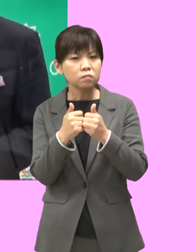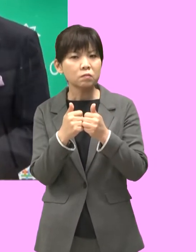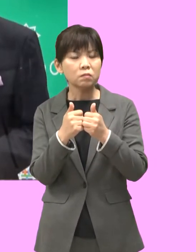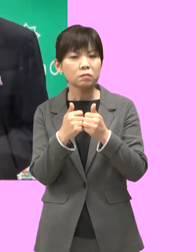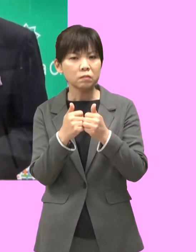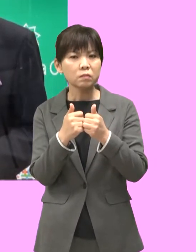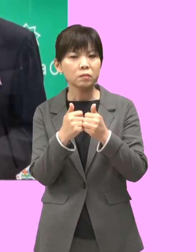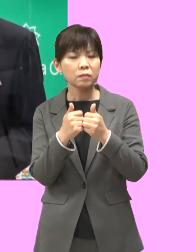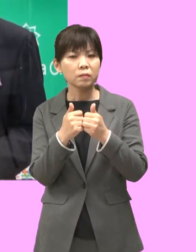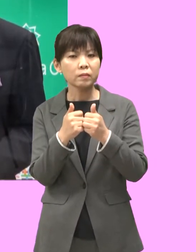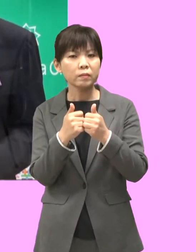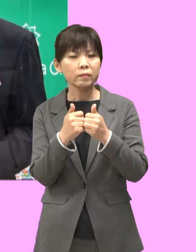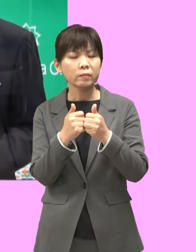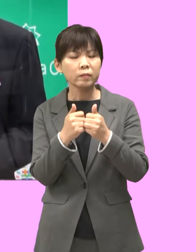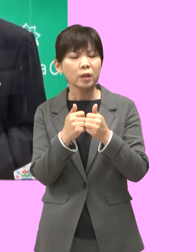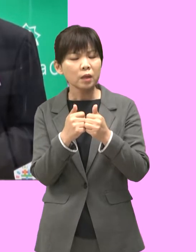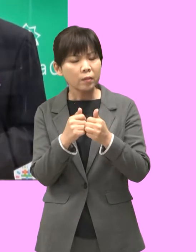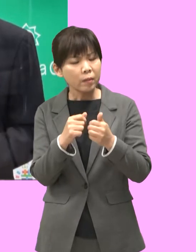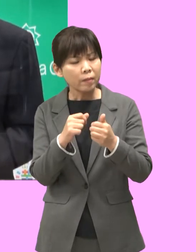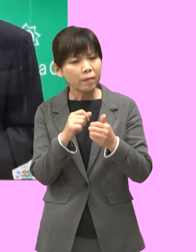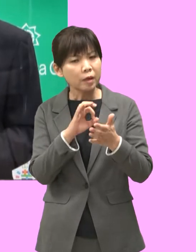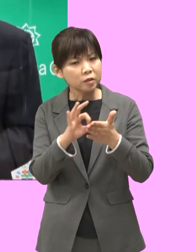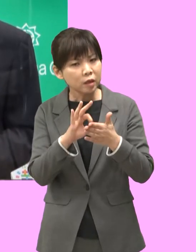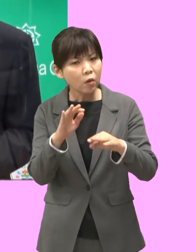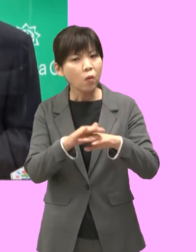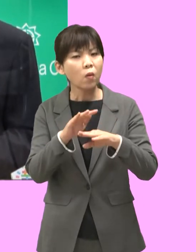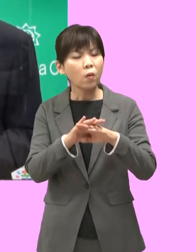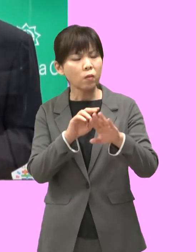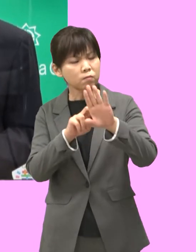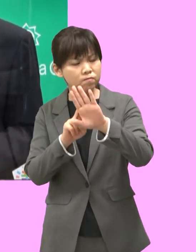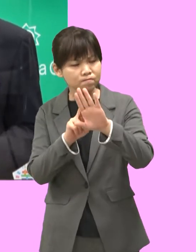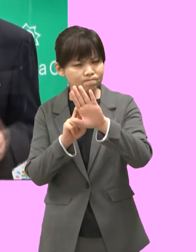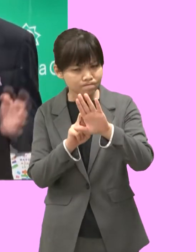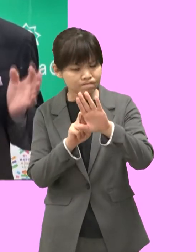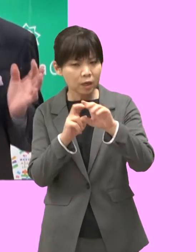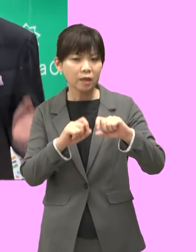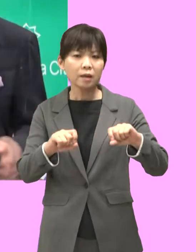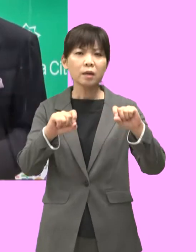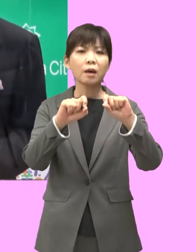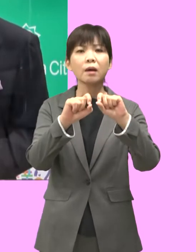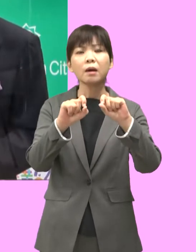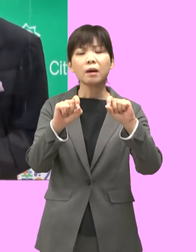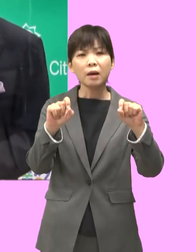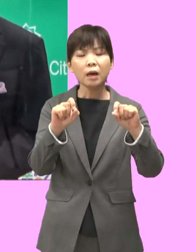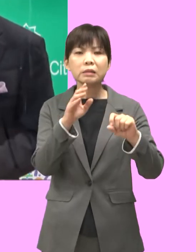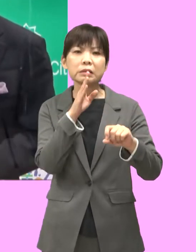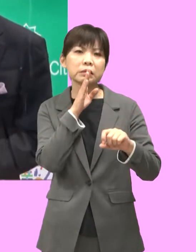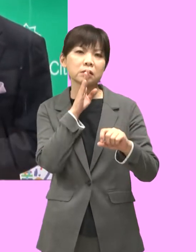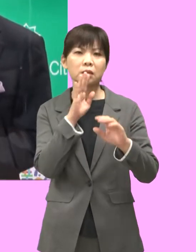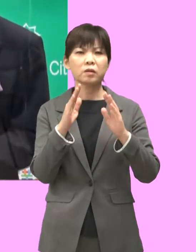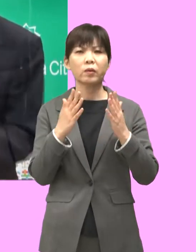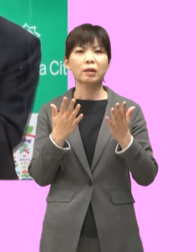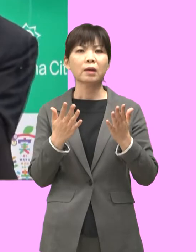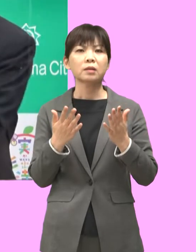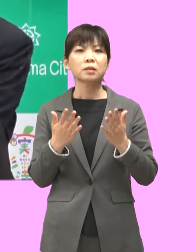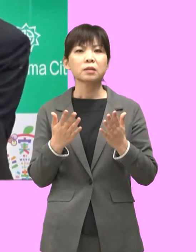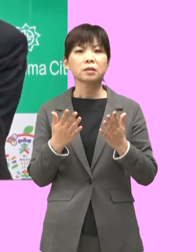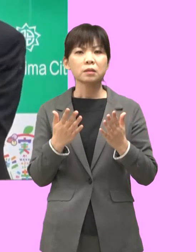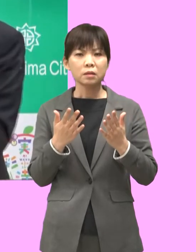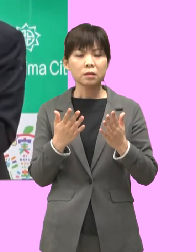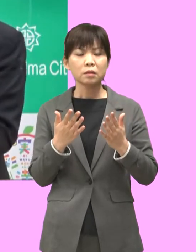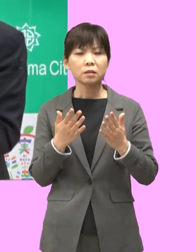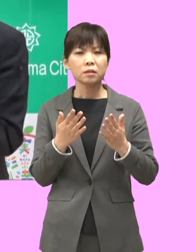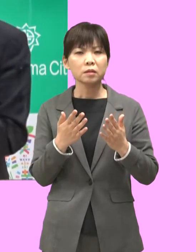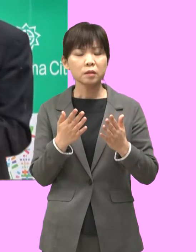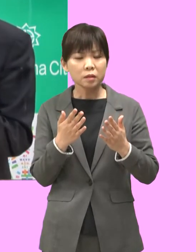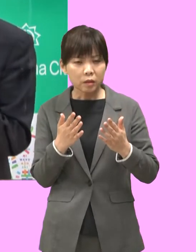ういう利活用法があるかというようなことは検討してきたんですが、まあ、現実はないということですね。しかしこれらの施